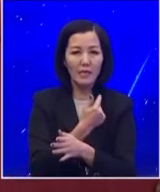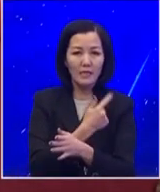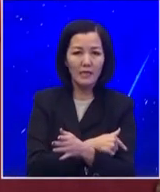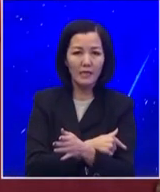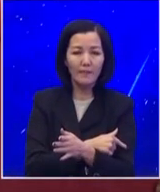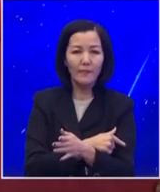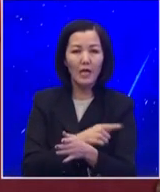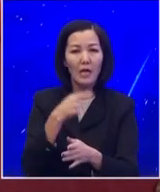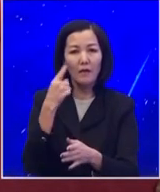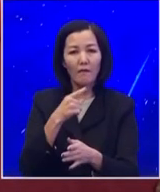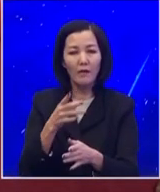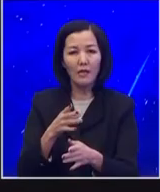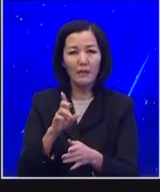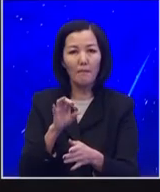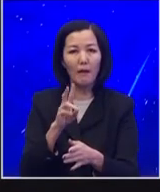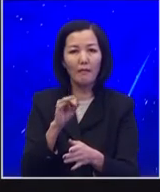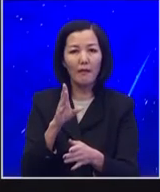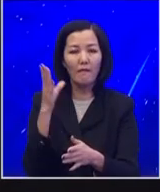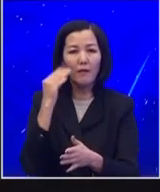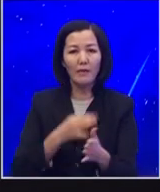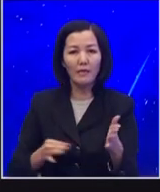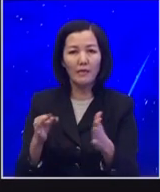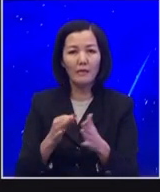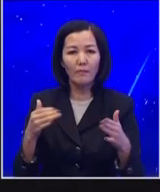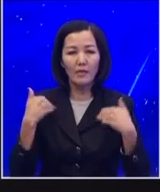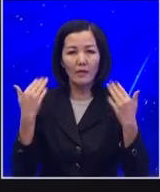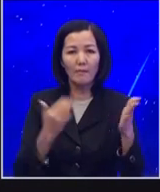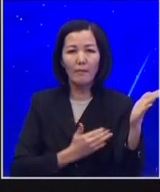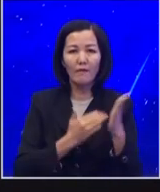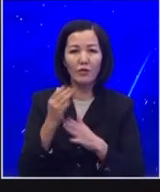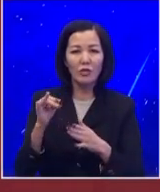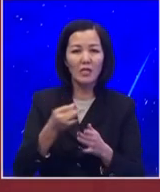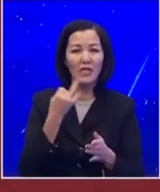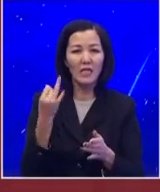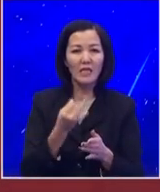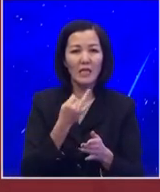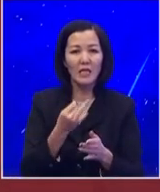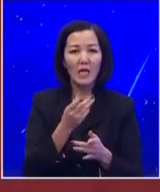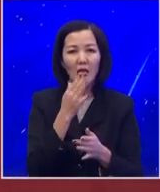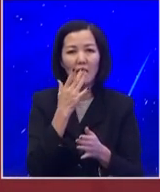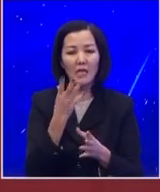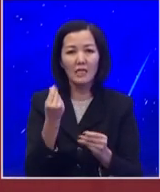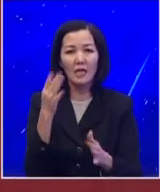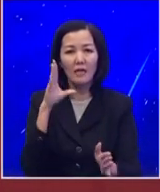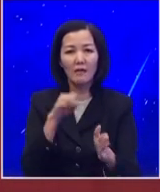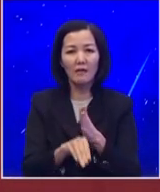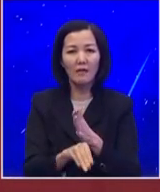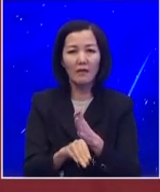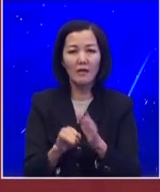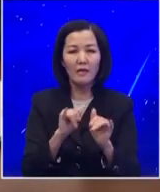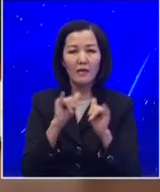медицины. Как отметил Амандык Баталов, Алматинская область представляет повышенный интерес для иностранных инвесторов в